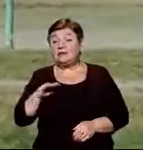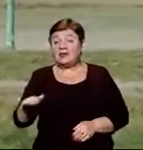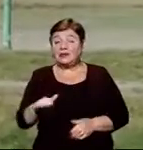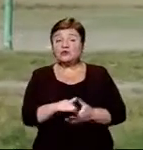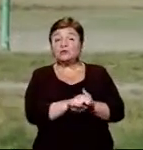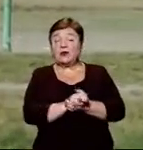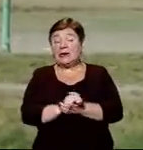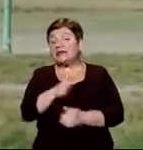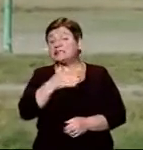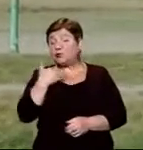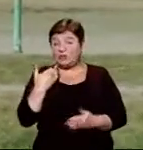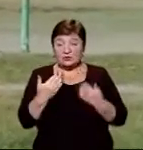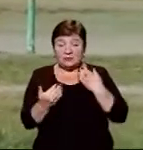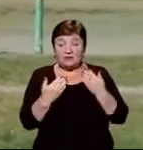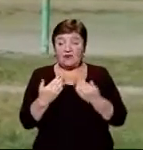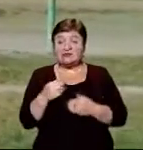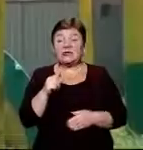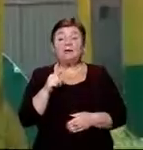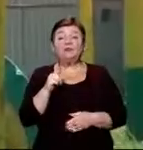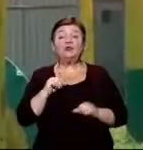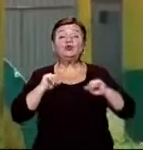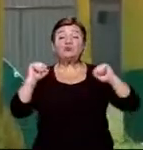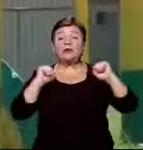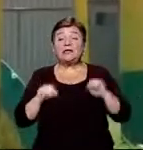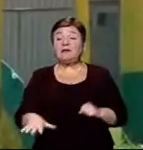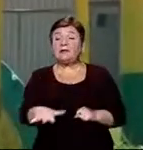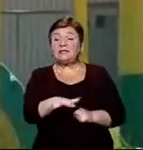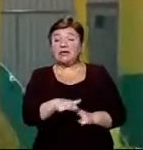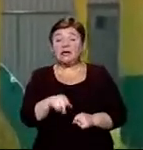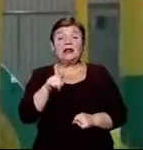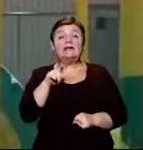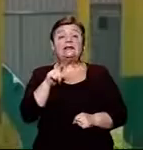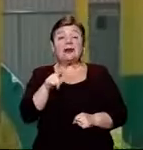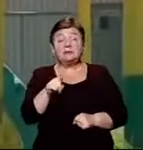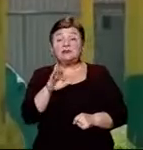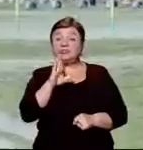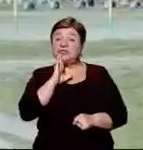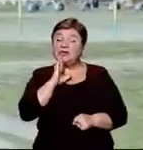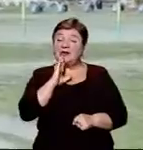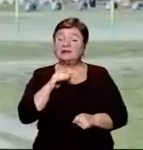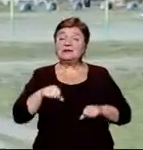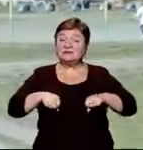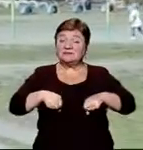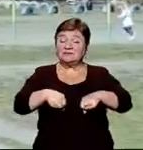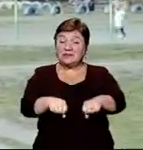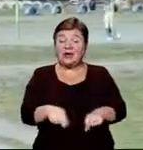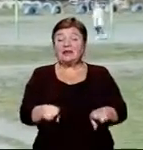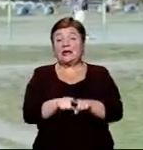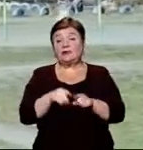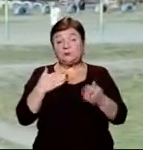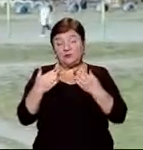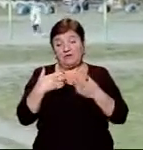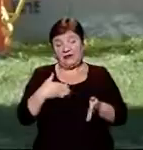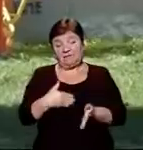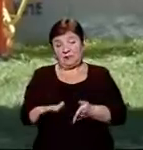Суспільного вони не захотіли. Поруч знаходиться спортивний майданчик. Там була жінка із дитячим візком. Спілкуватися з нами також